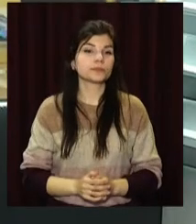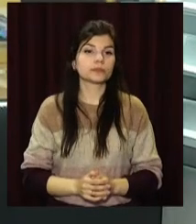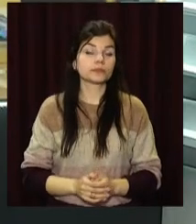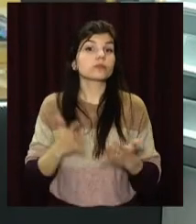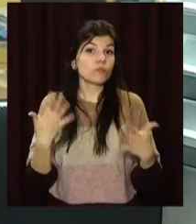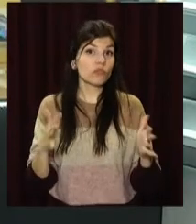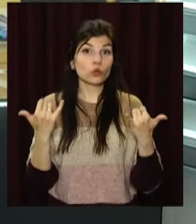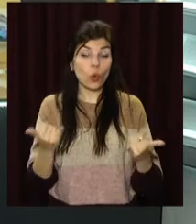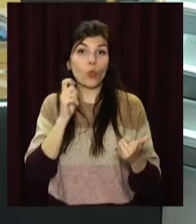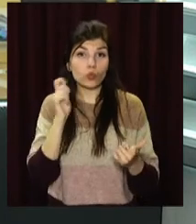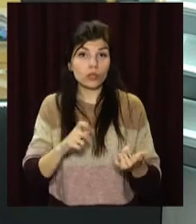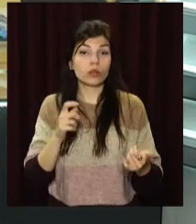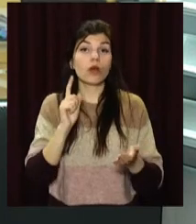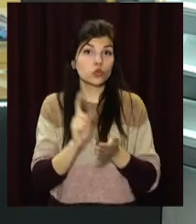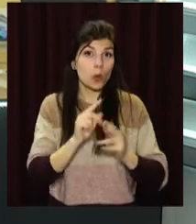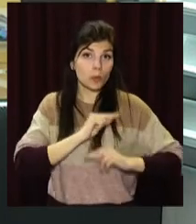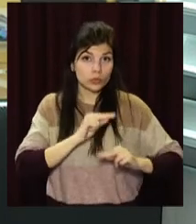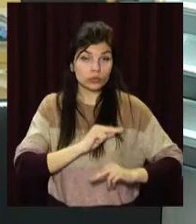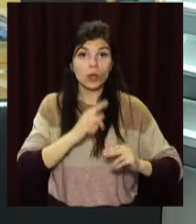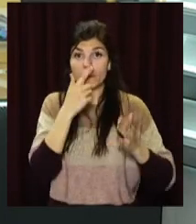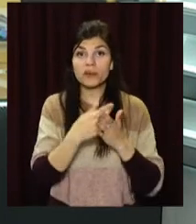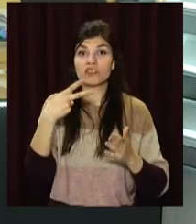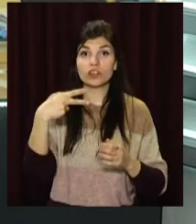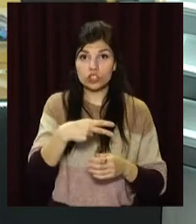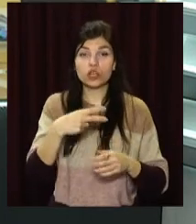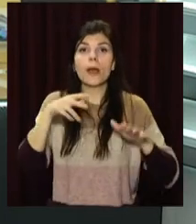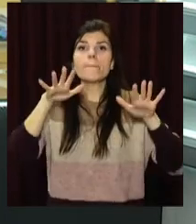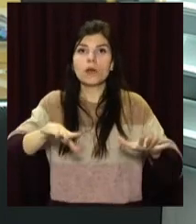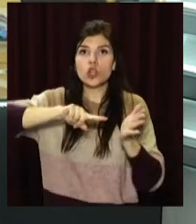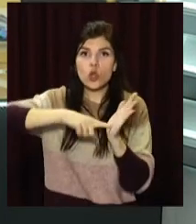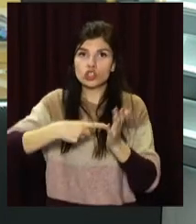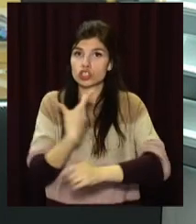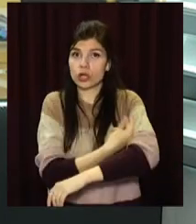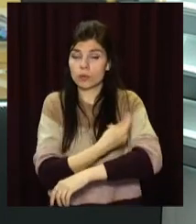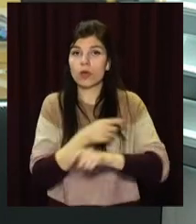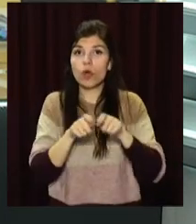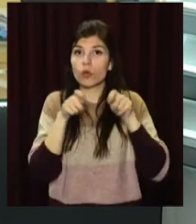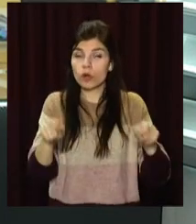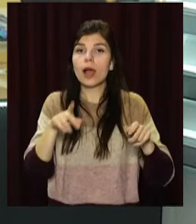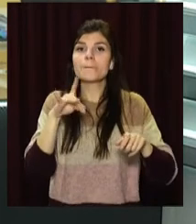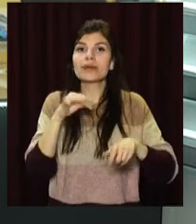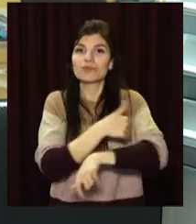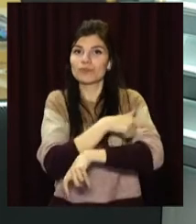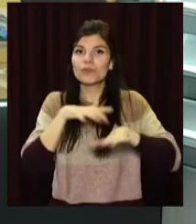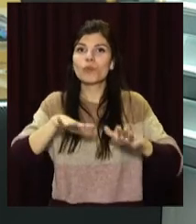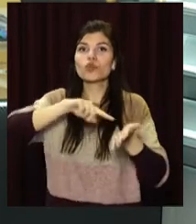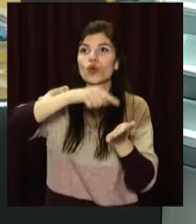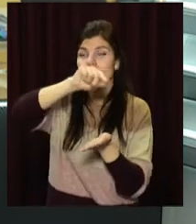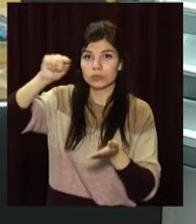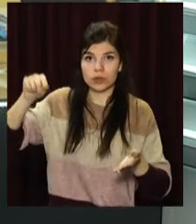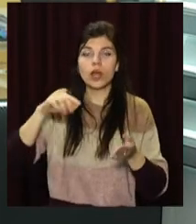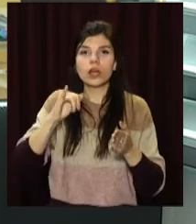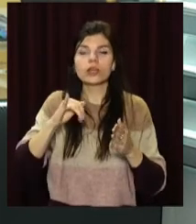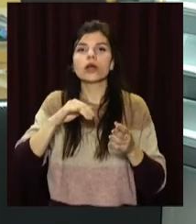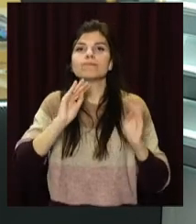А вже сьогодні в Україні мають запрацювати понад 2 тисячі пунктів щеплення. Їх відкриють при медичних закладах і обладнають відповідно до